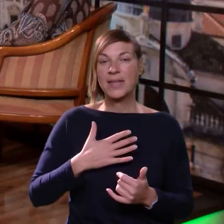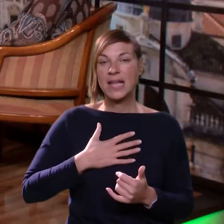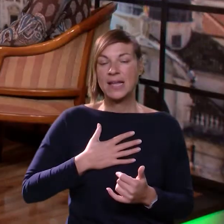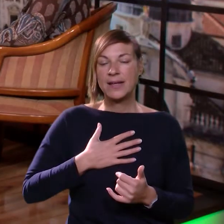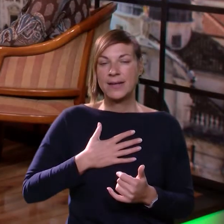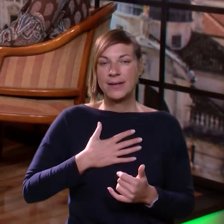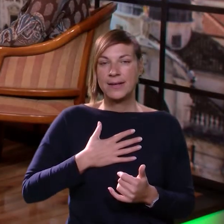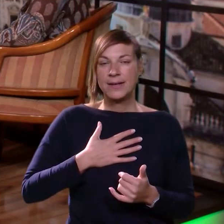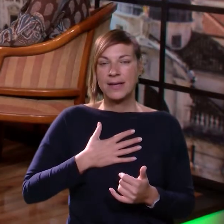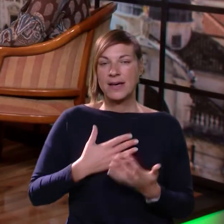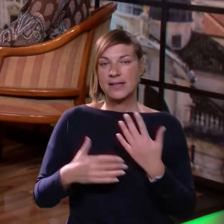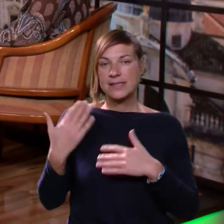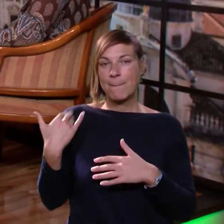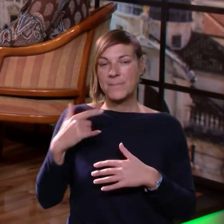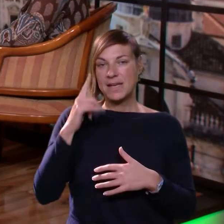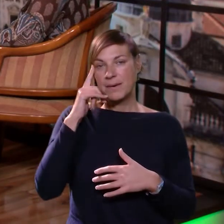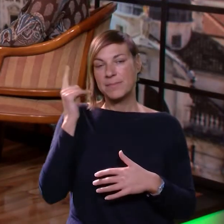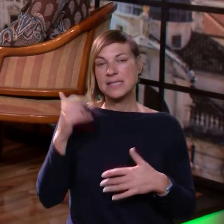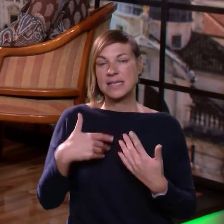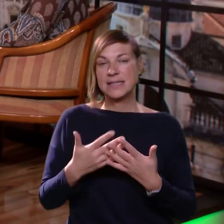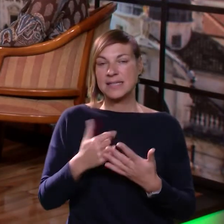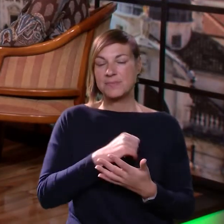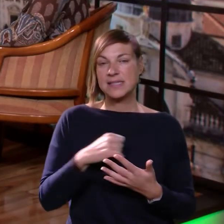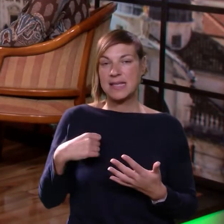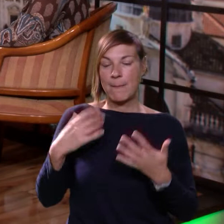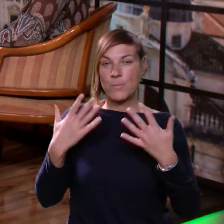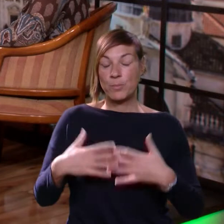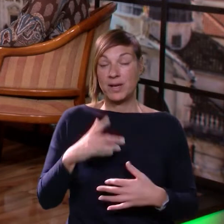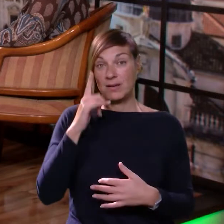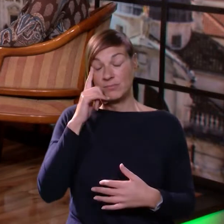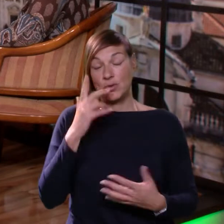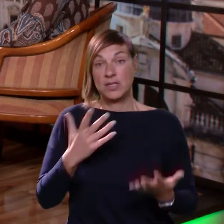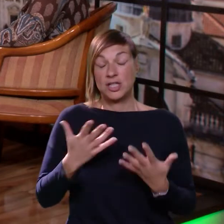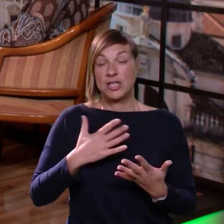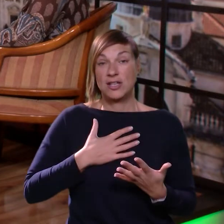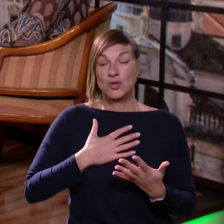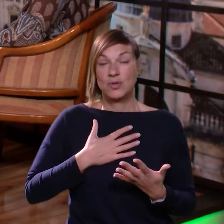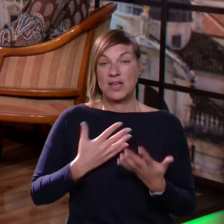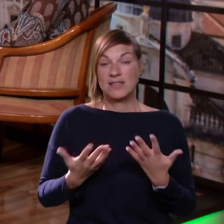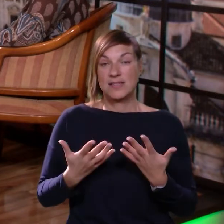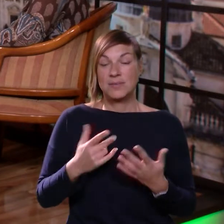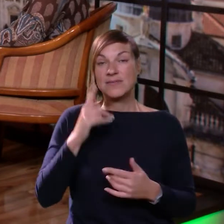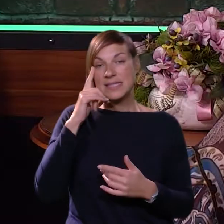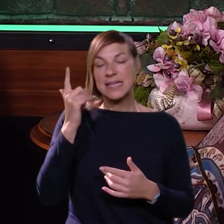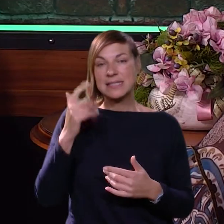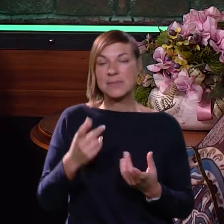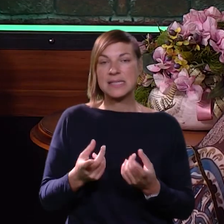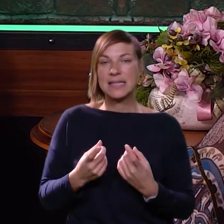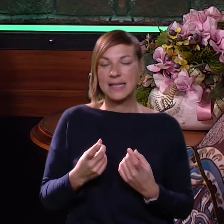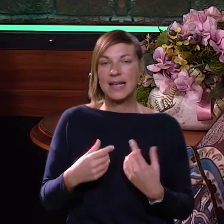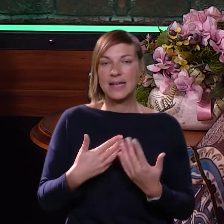da. Pa ja sam... prije mislila da tim samo pregledom ko zna šta ću ja sad bez veze